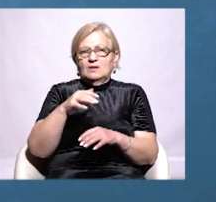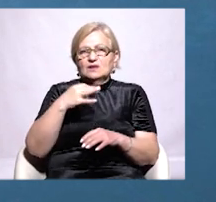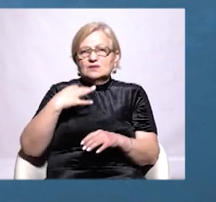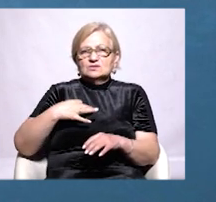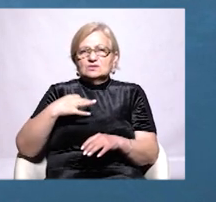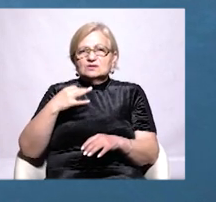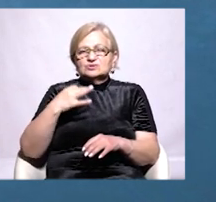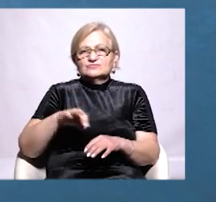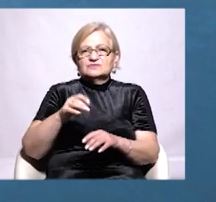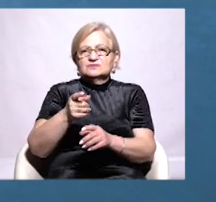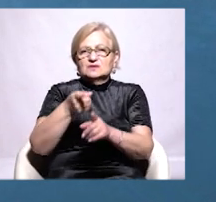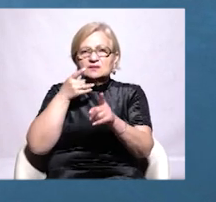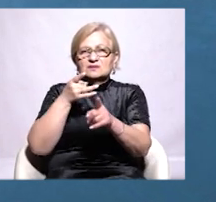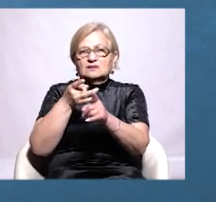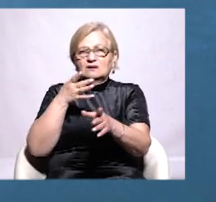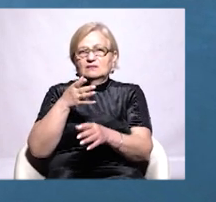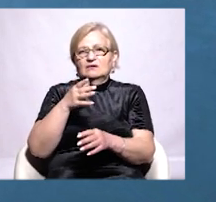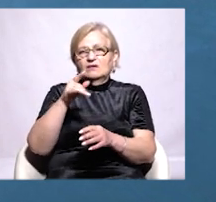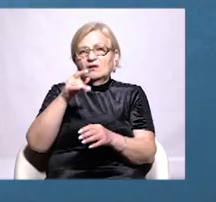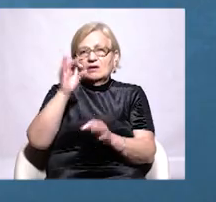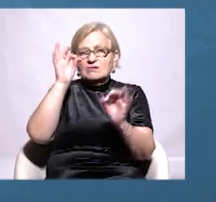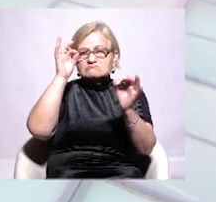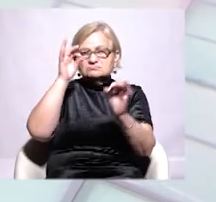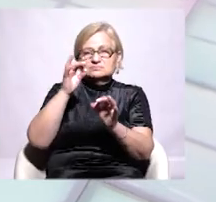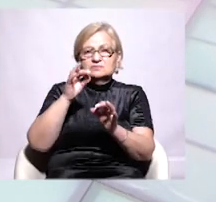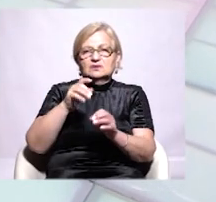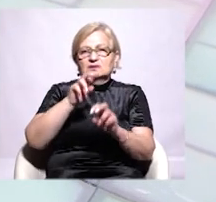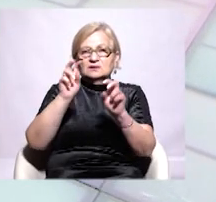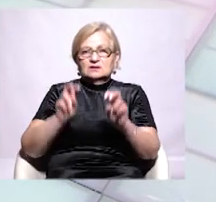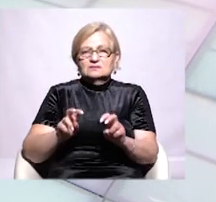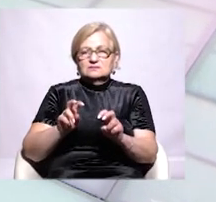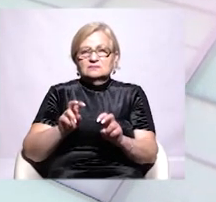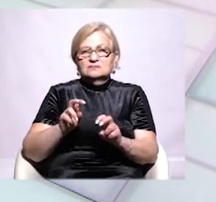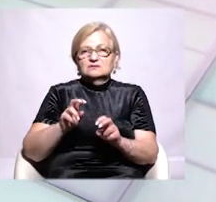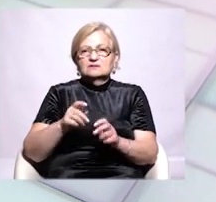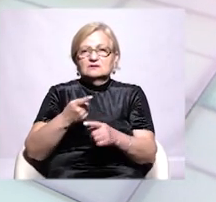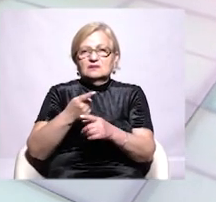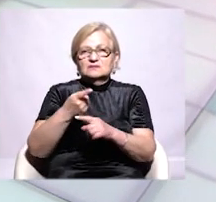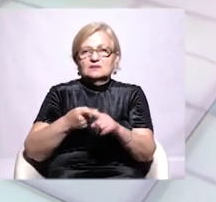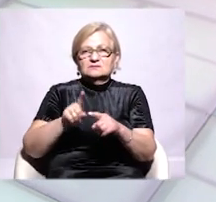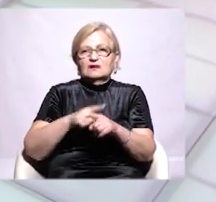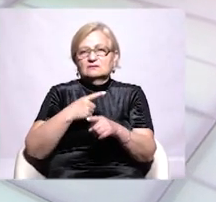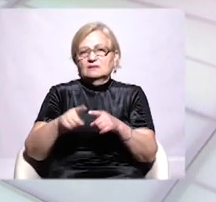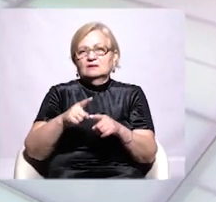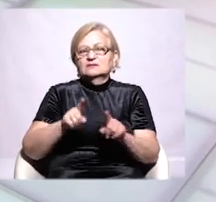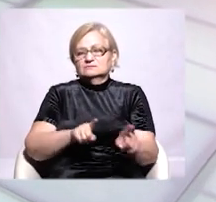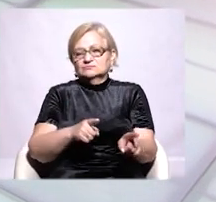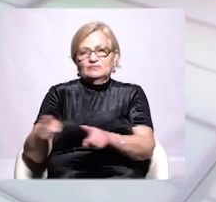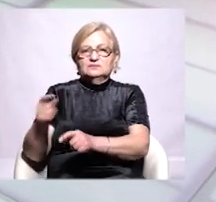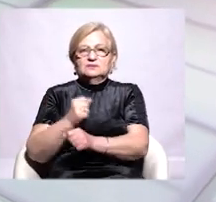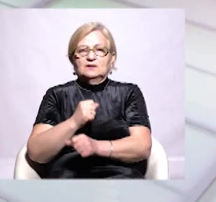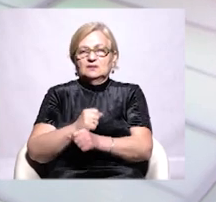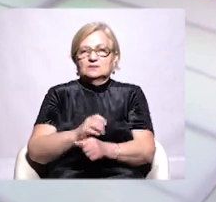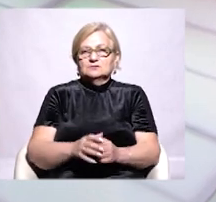Შულს ახკრა გამოფრენილსა ის არი ორბისთვლიანი, დაჯდა დათალა შამფური, წვადი ააგო ცვრიანი.